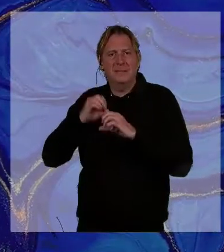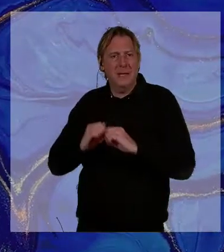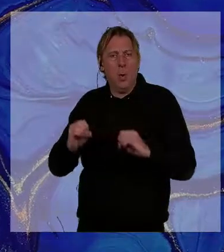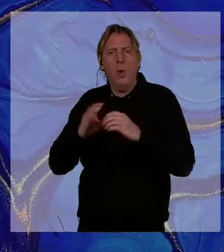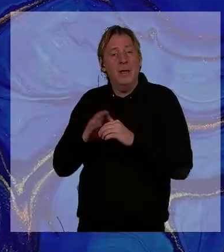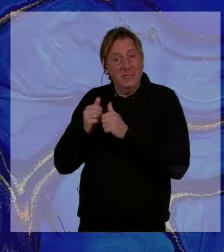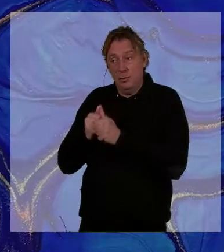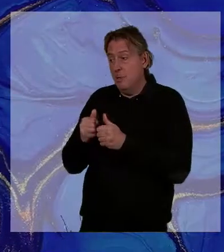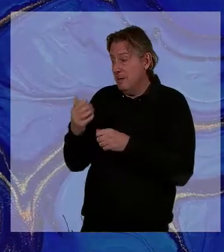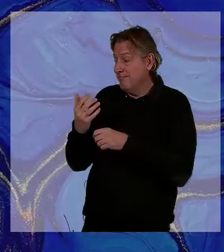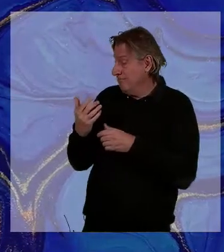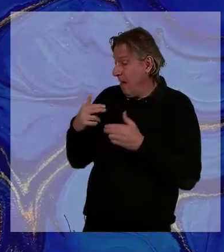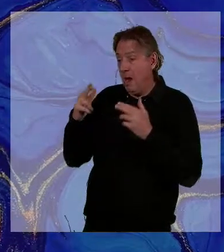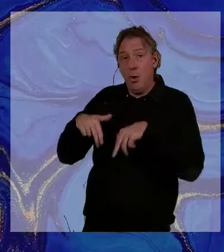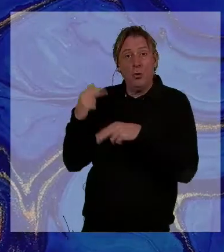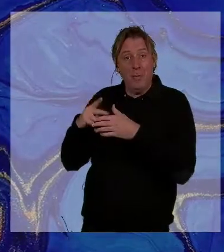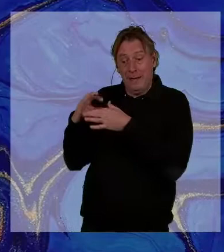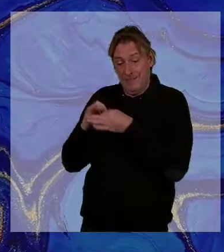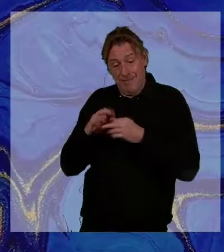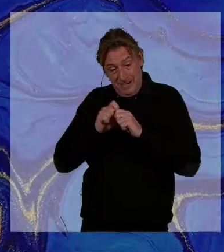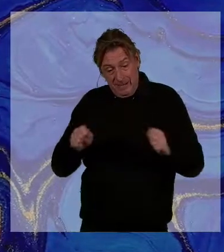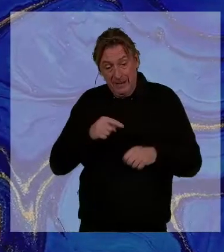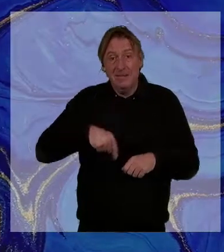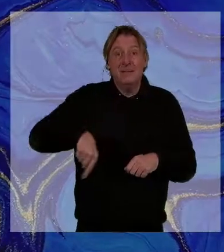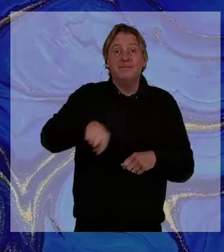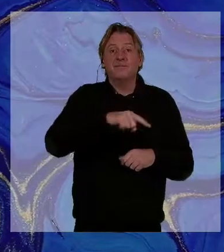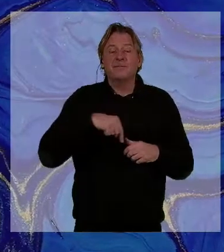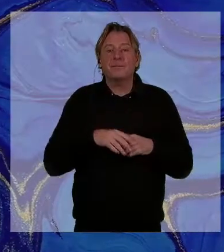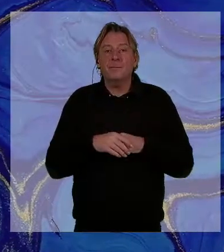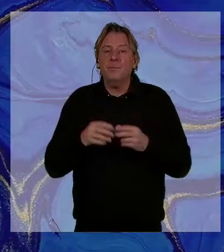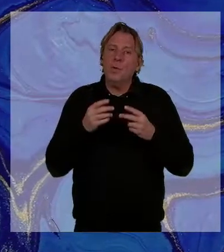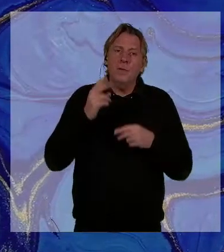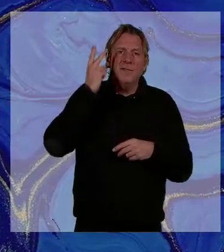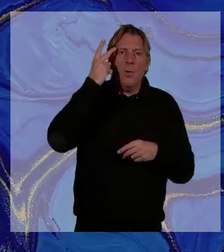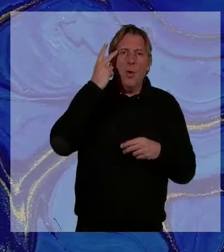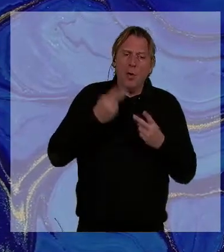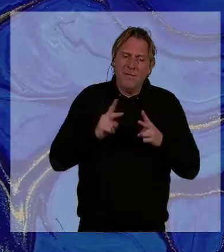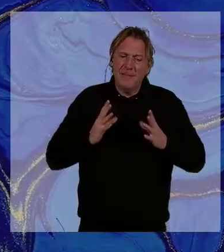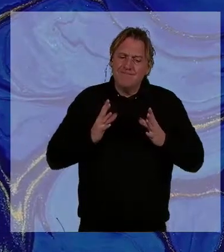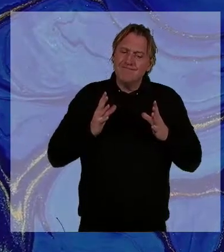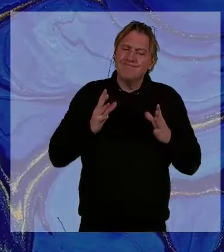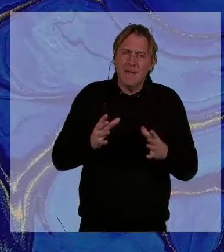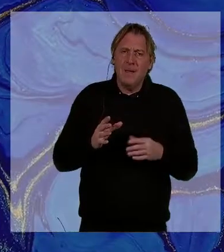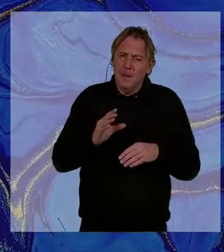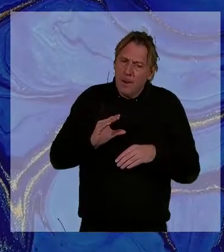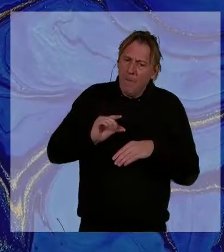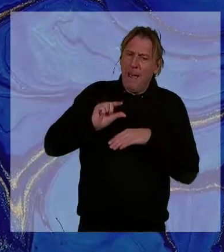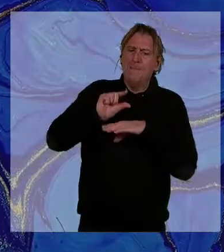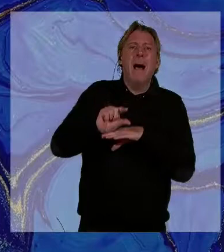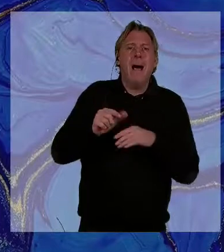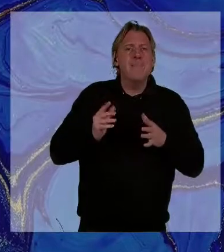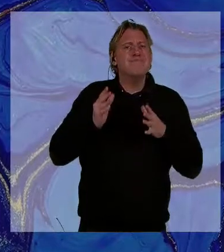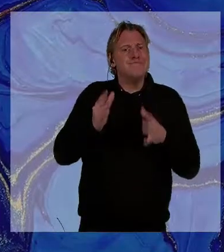La ville cherche non seulement à faire sa part, mais aussi à montrer au